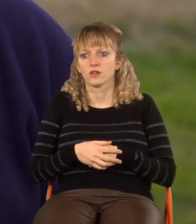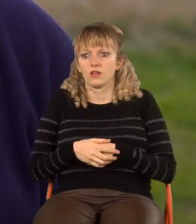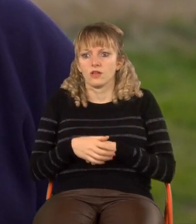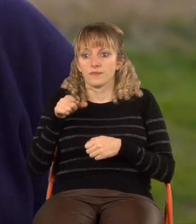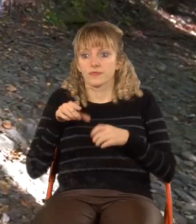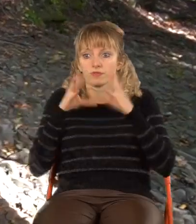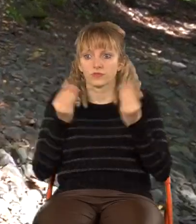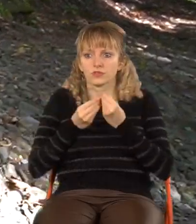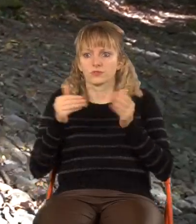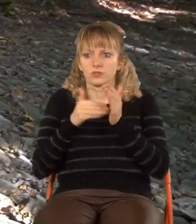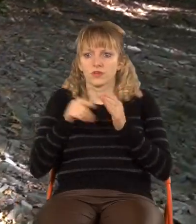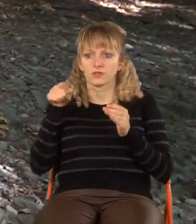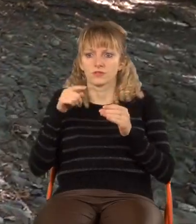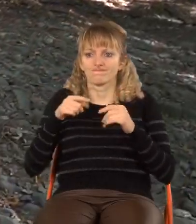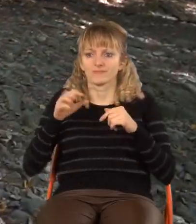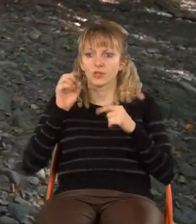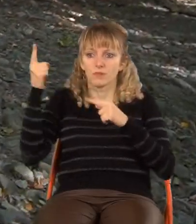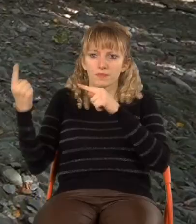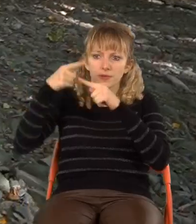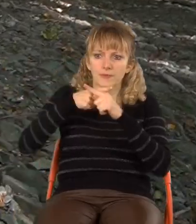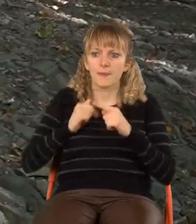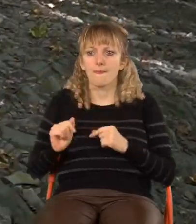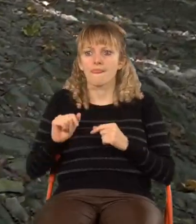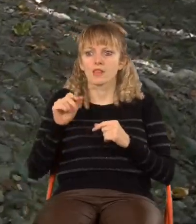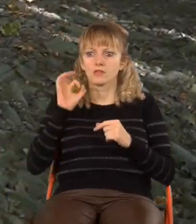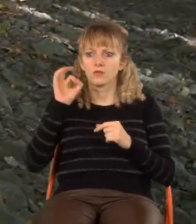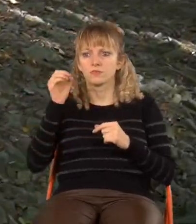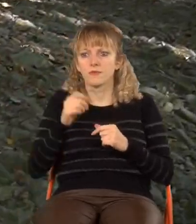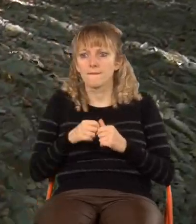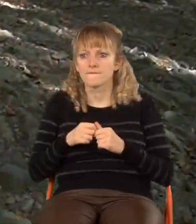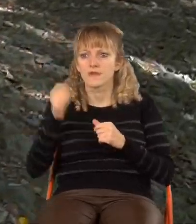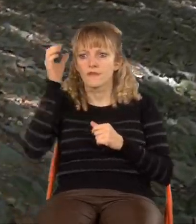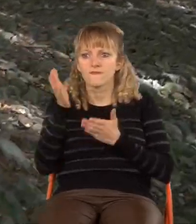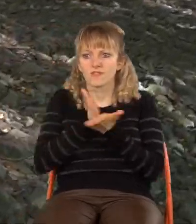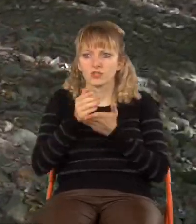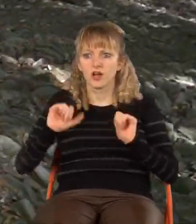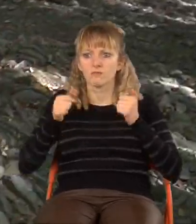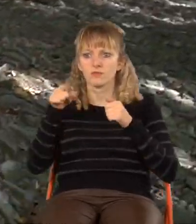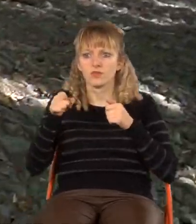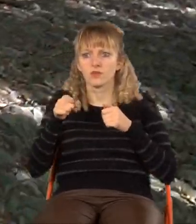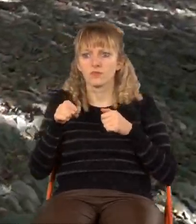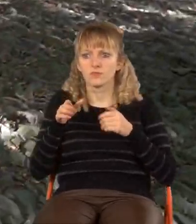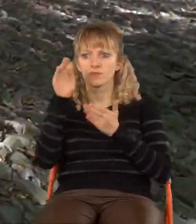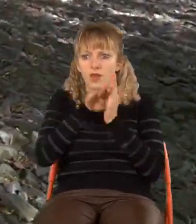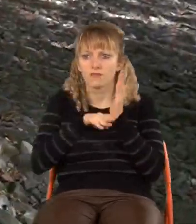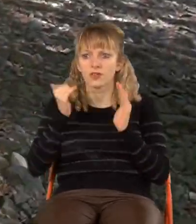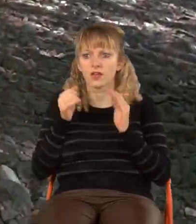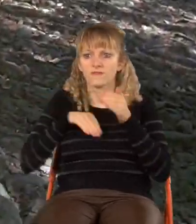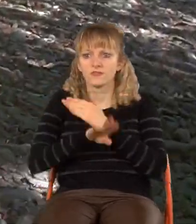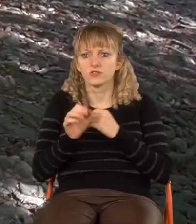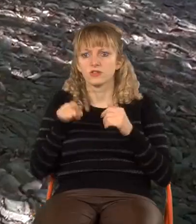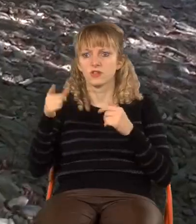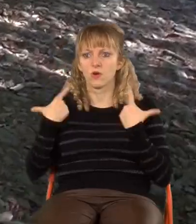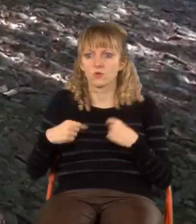taką przyjemnością. Przede wszystkim chyba trzeba być takim pozytywnym optymistą, nie? Żeby planować jakiekolwiek